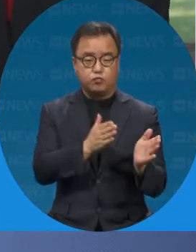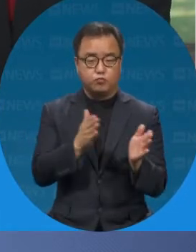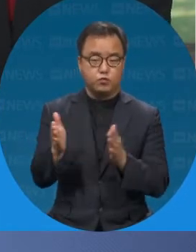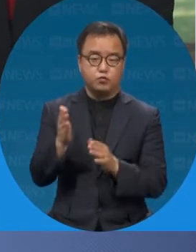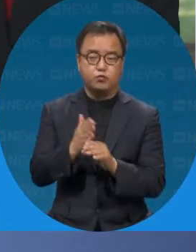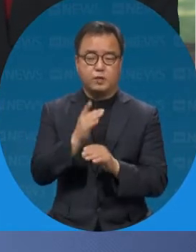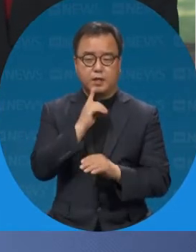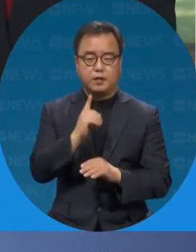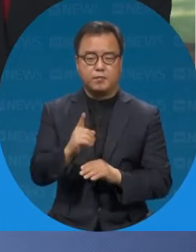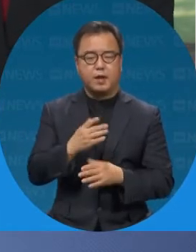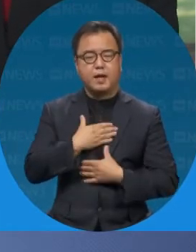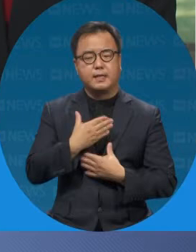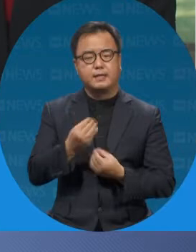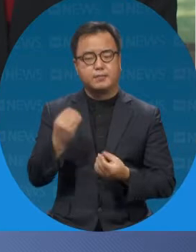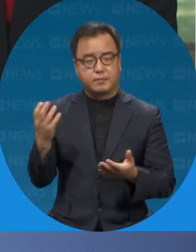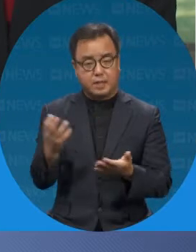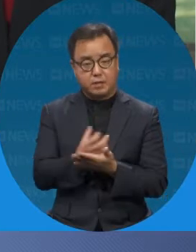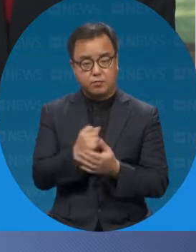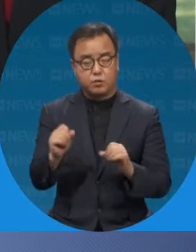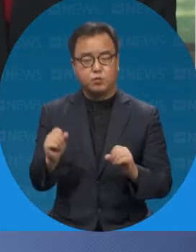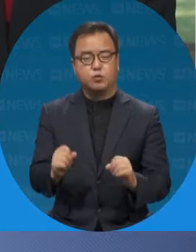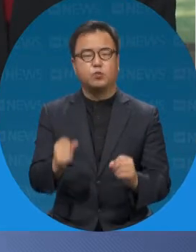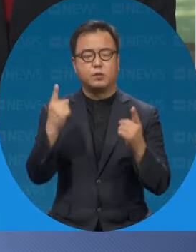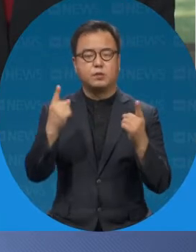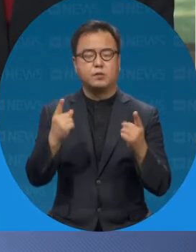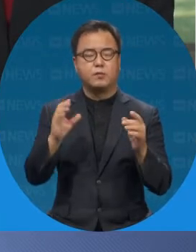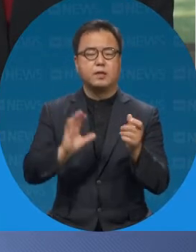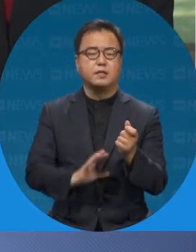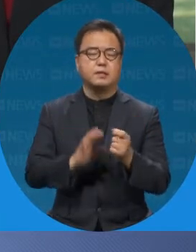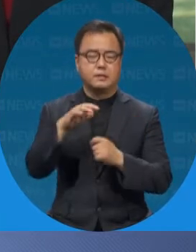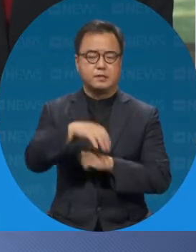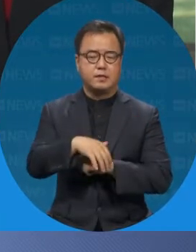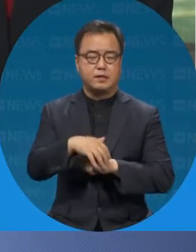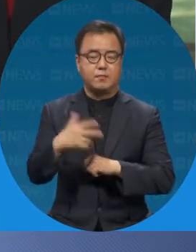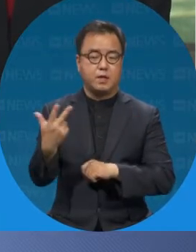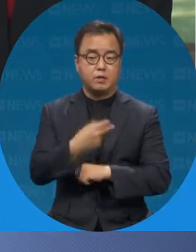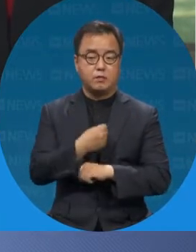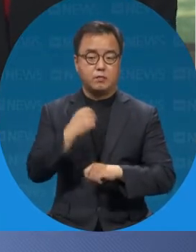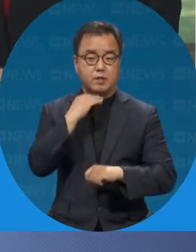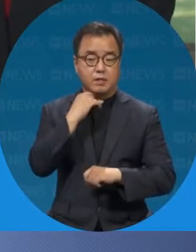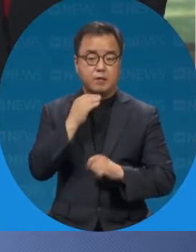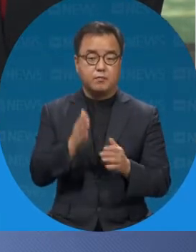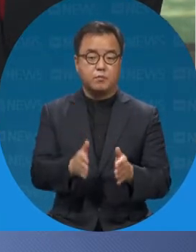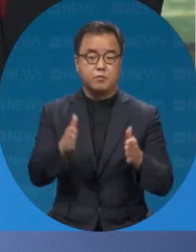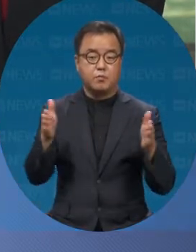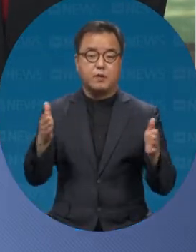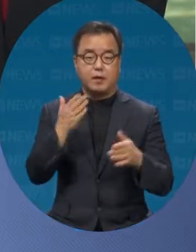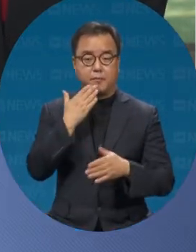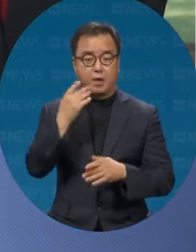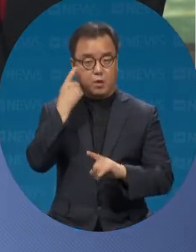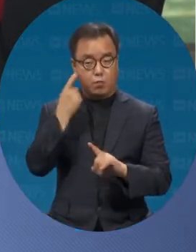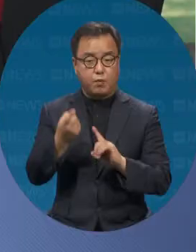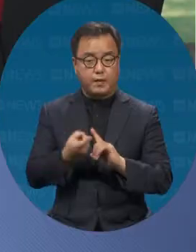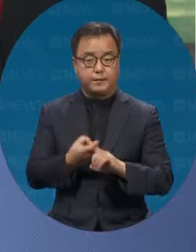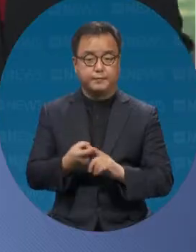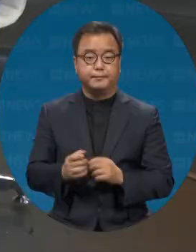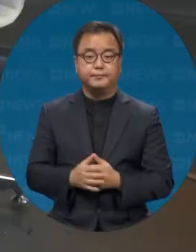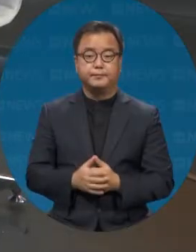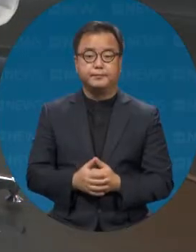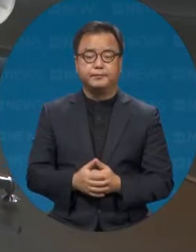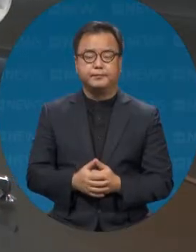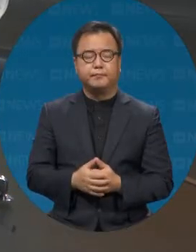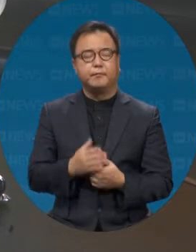이 안전성을 확보하면서 전 세계가 얼마나 이 접종 연령을 확대시킬 수 있을지 관심이 모아지고 있습니다. 네,